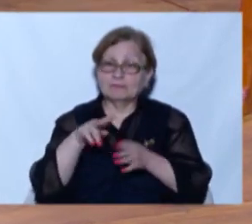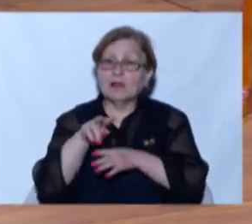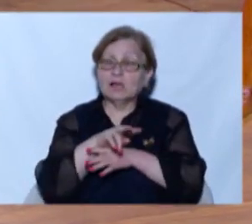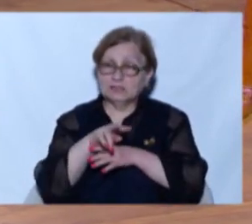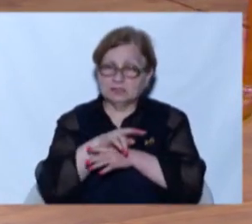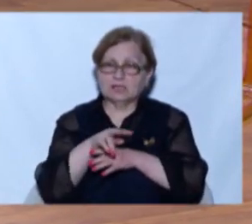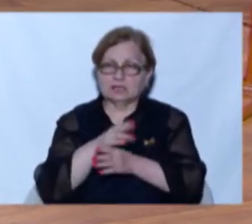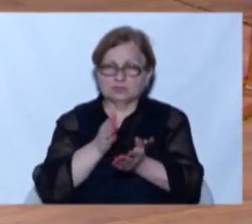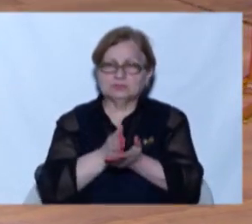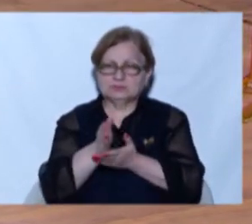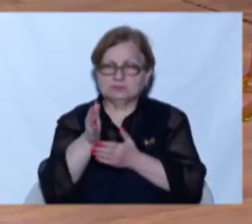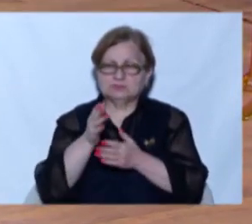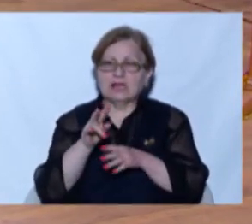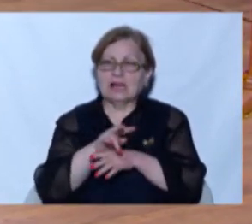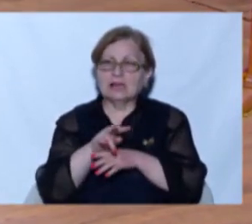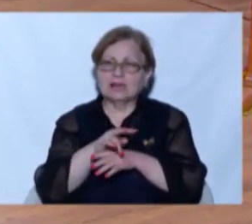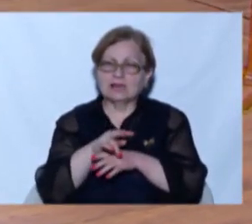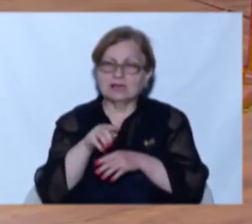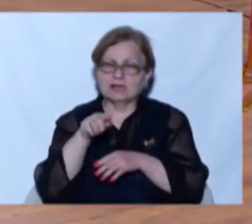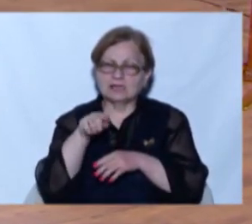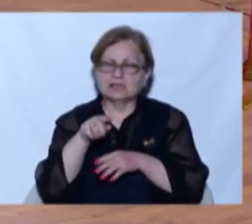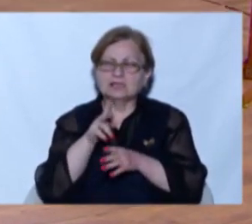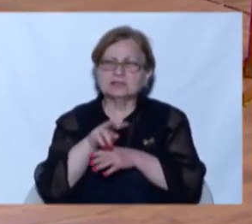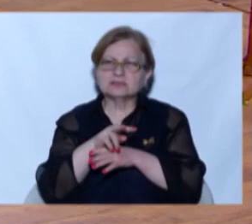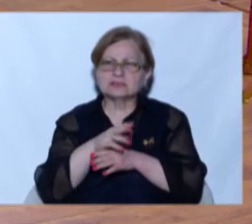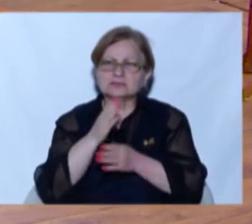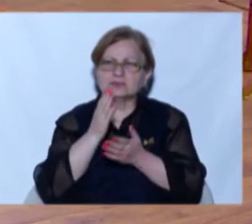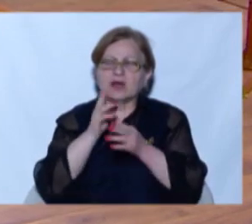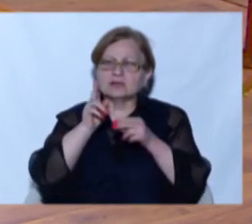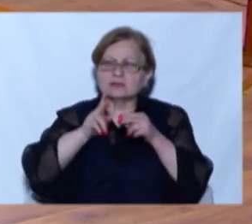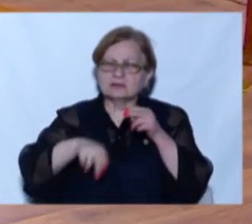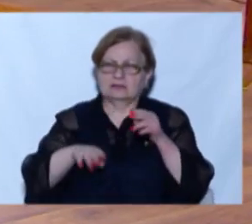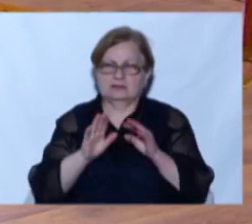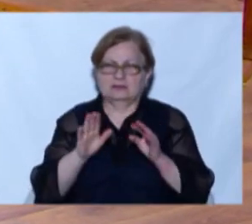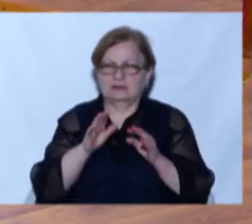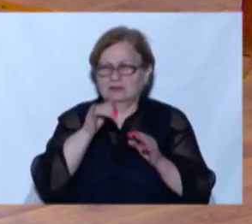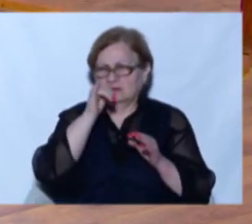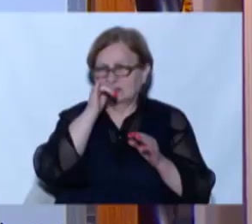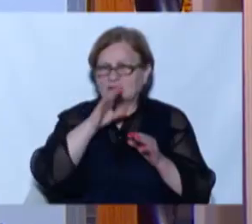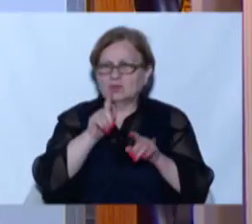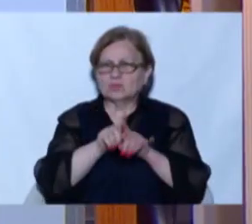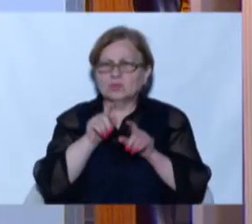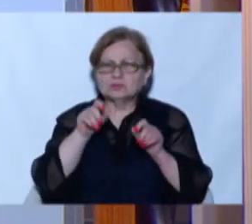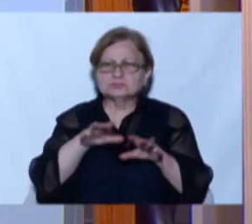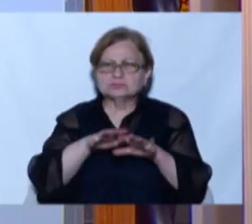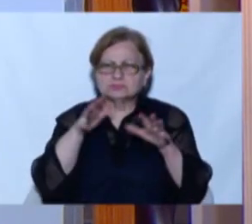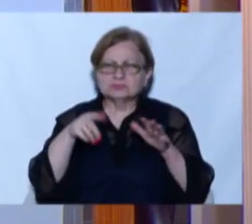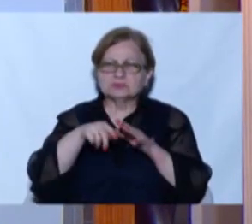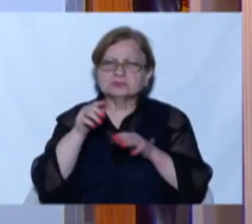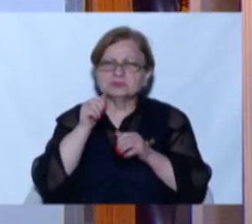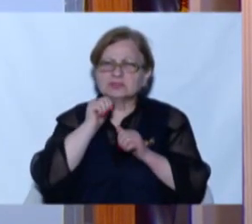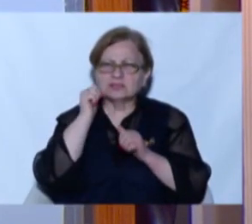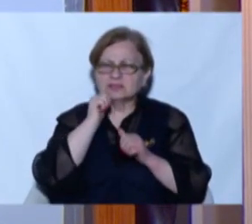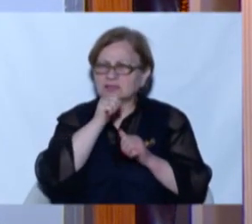გზით. ლიტერატურა ხომ ამოუწურავი, ცხოვრების ამოუწურავი საბადოა, რომელიც